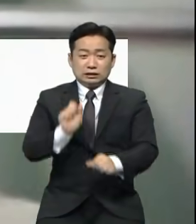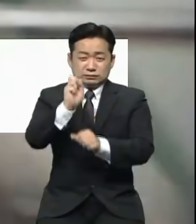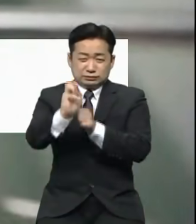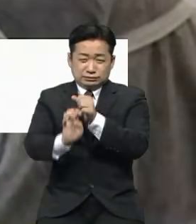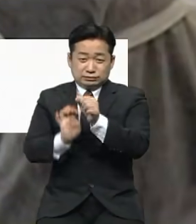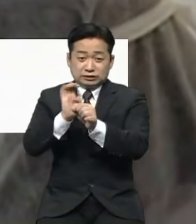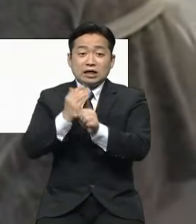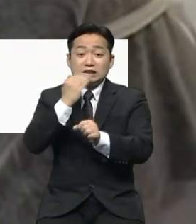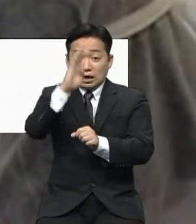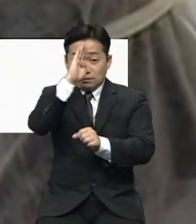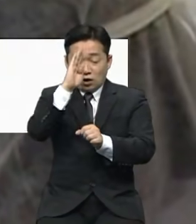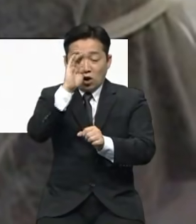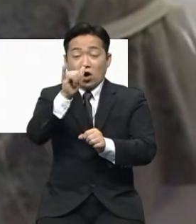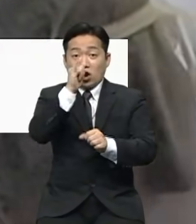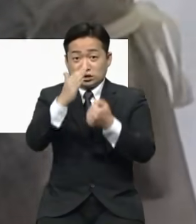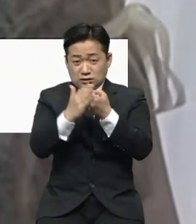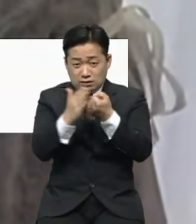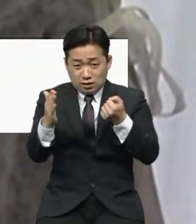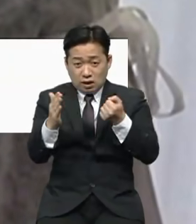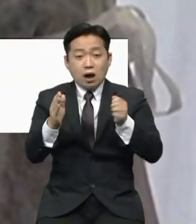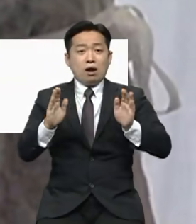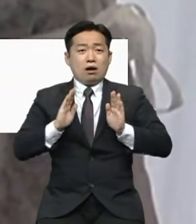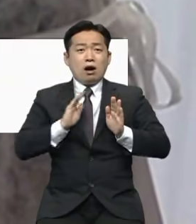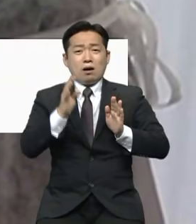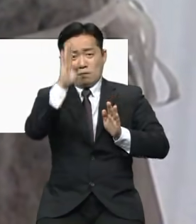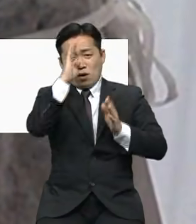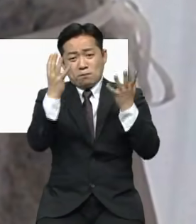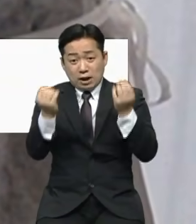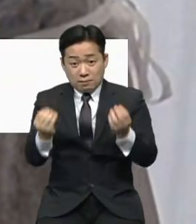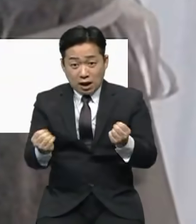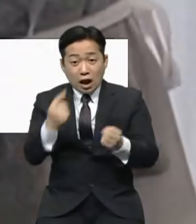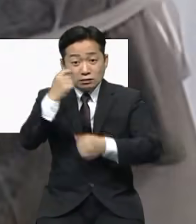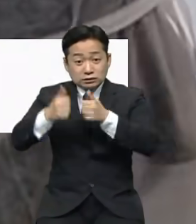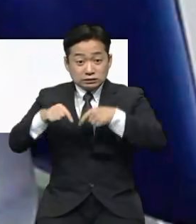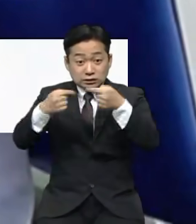alguna comorbilidad, es diabético, de varias décadas de enfermedad,